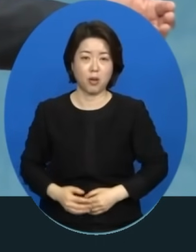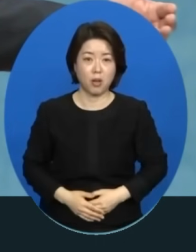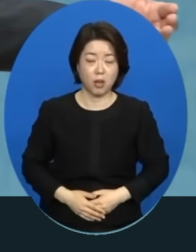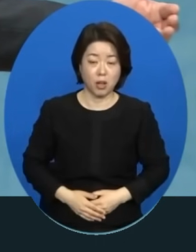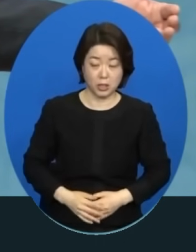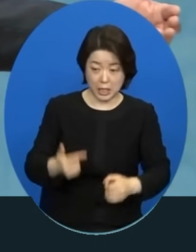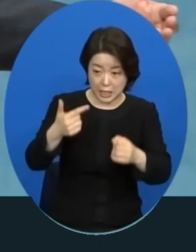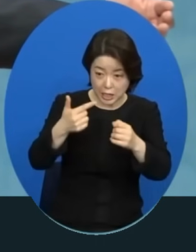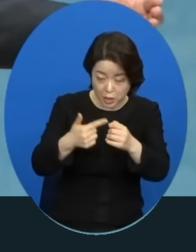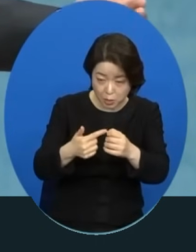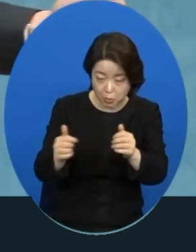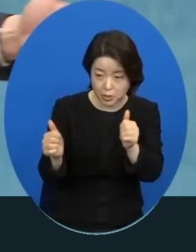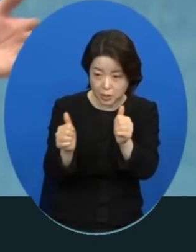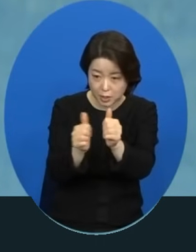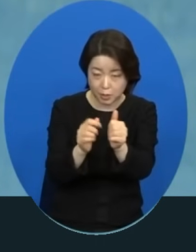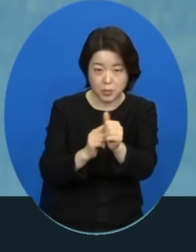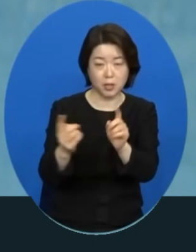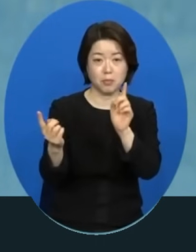아니래.